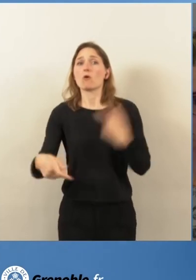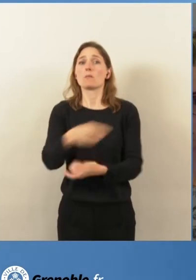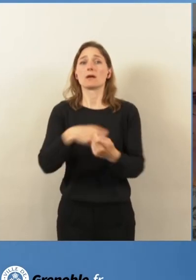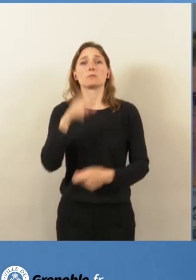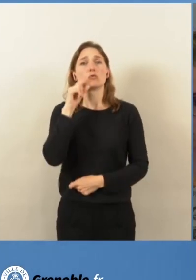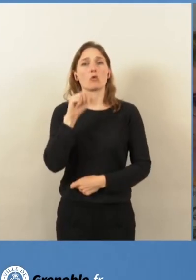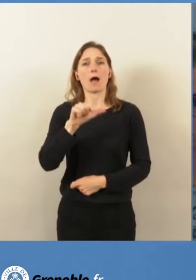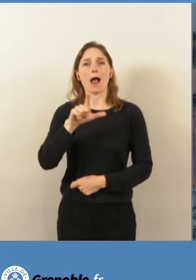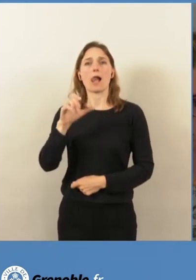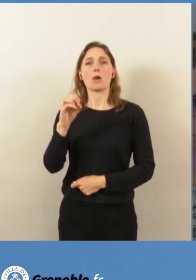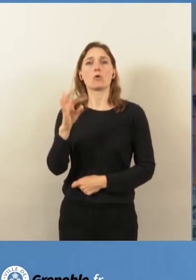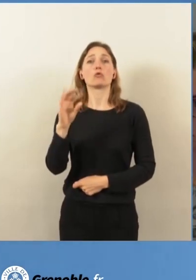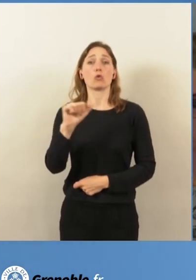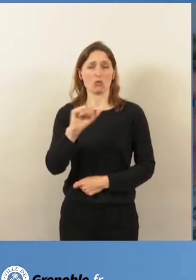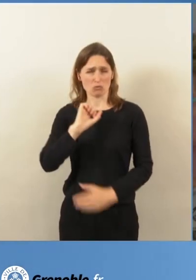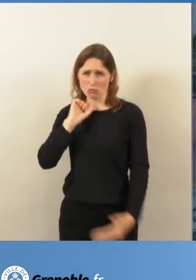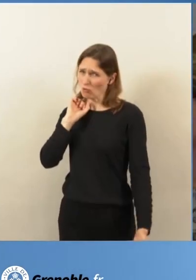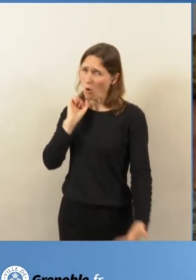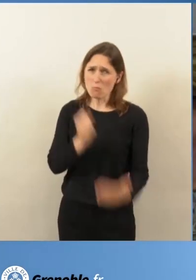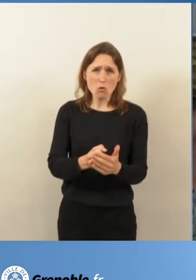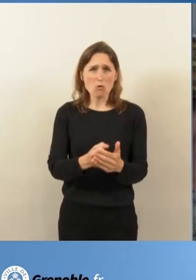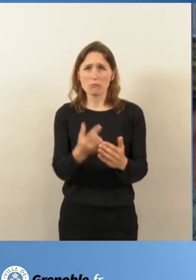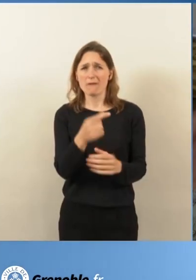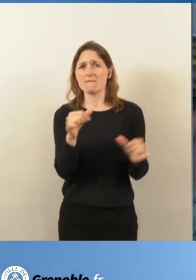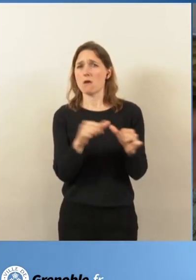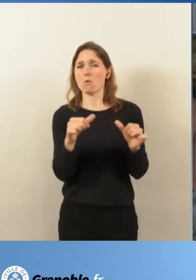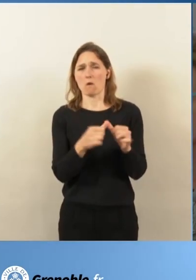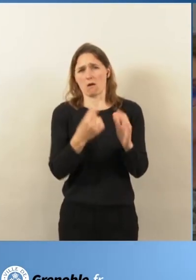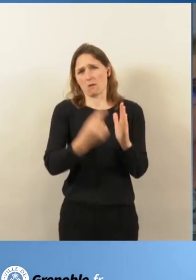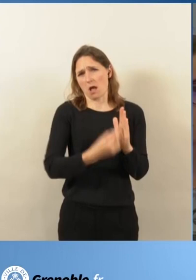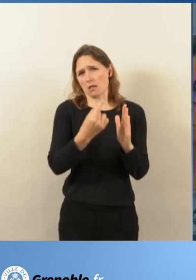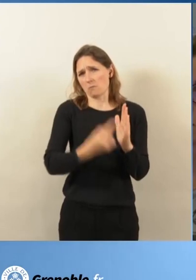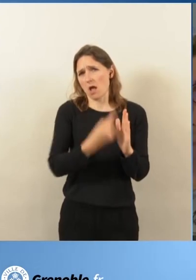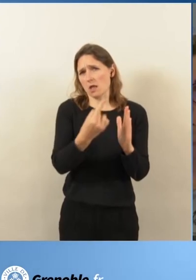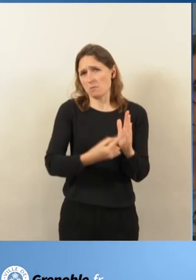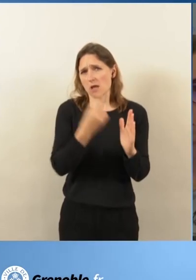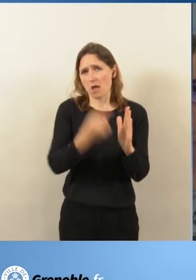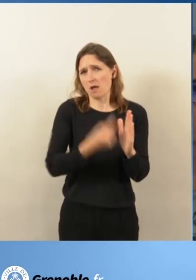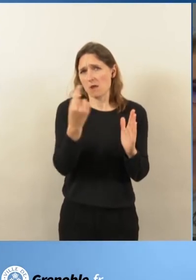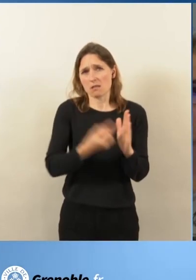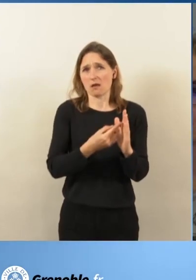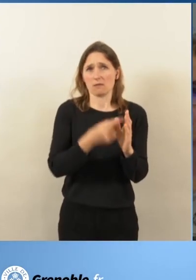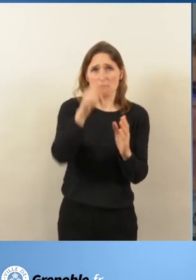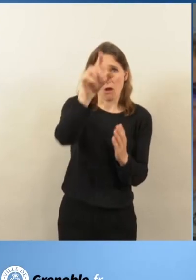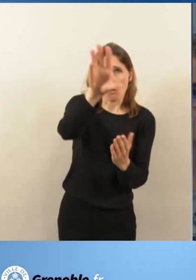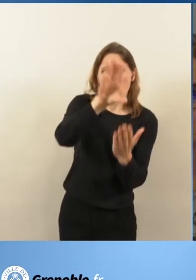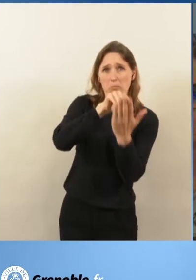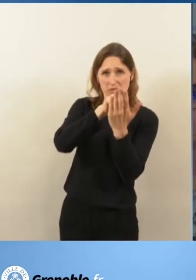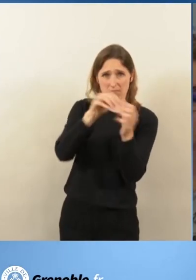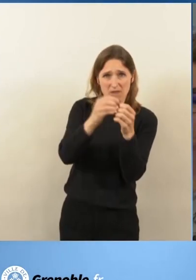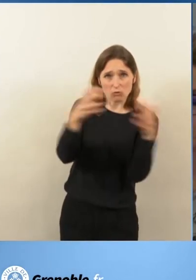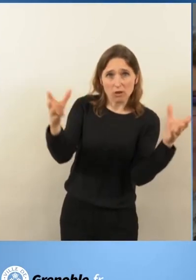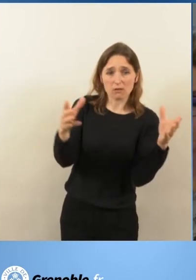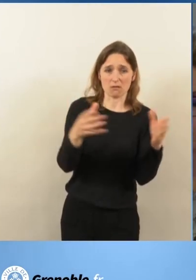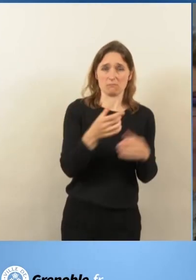aura jusqu'au bout répété les éléments de langage de la majorité municipale